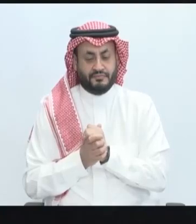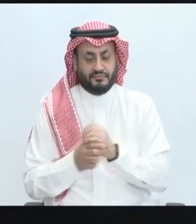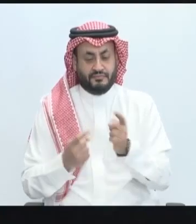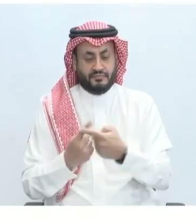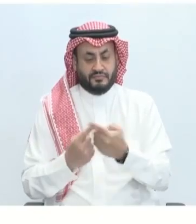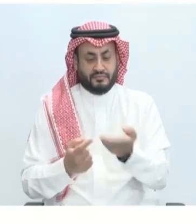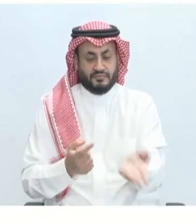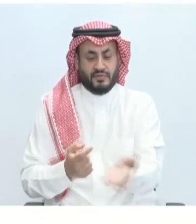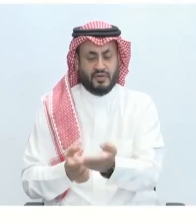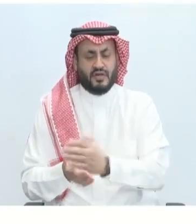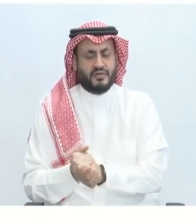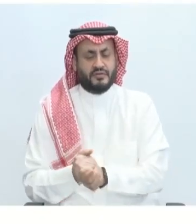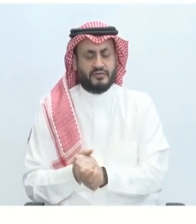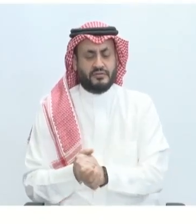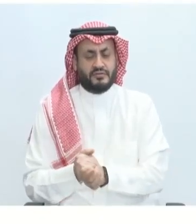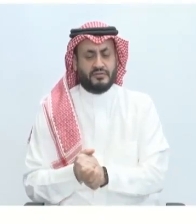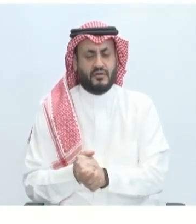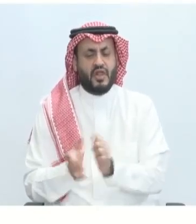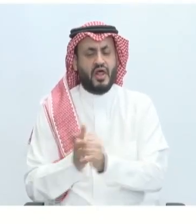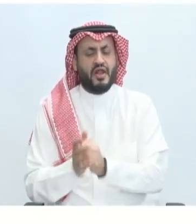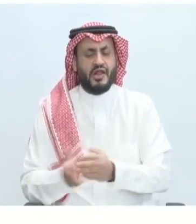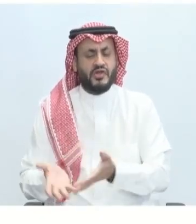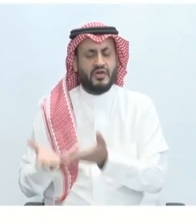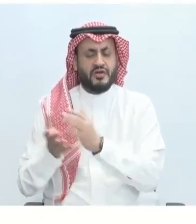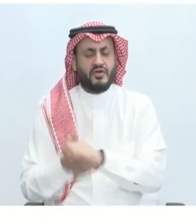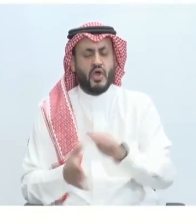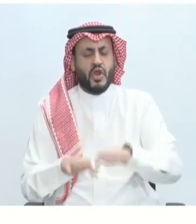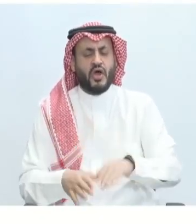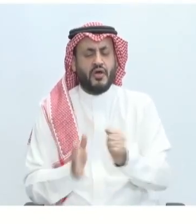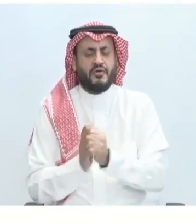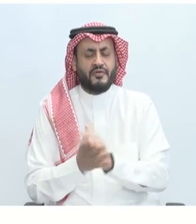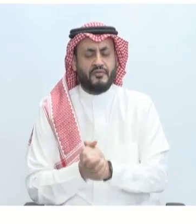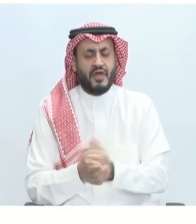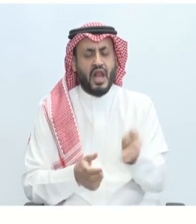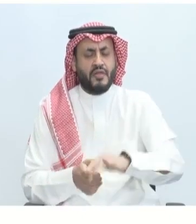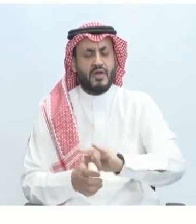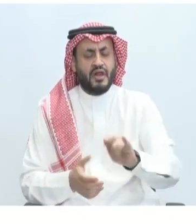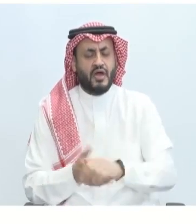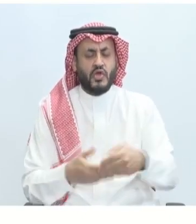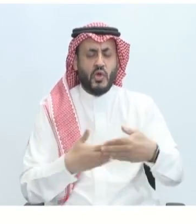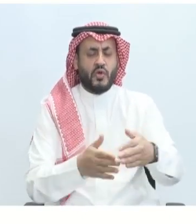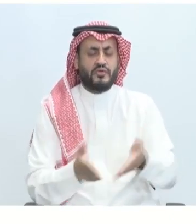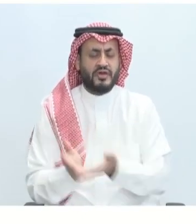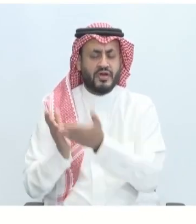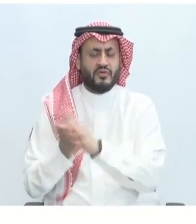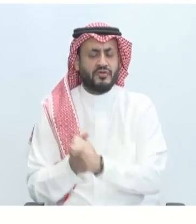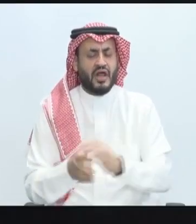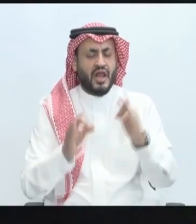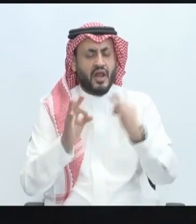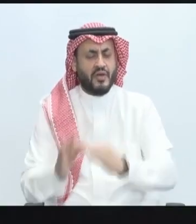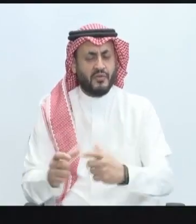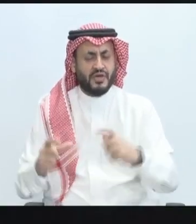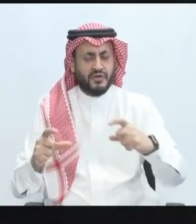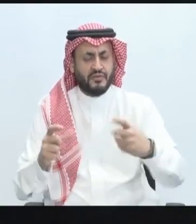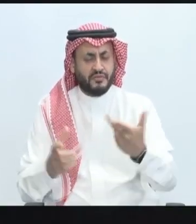الاولى اهل اهل الجنه مقيمون في الجنات ابدا لا يموتون ولا يخرجون من الجنه ما الايه التي تدل على